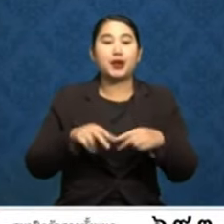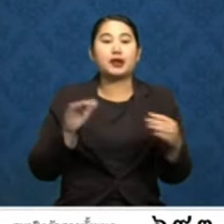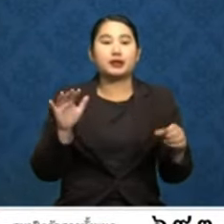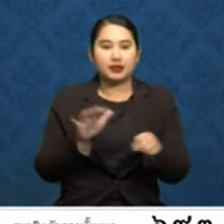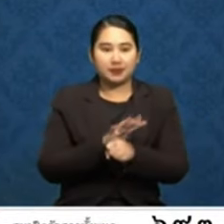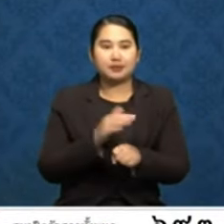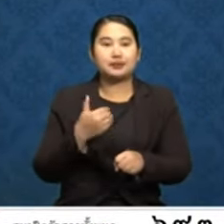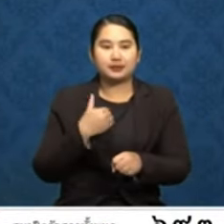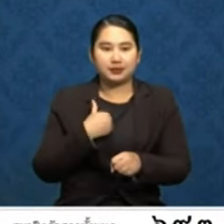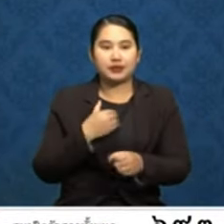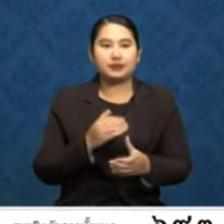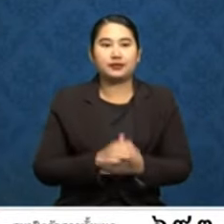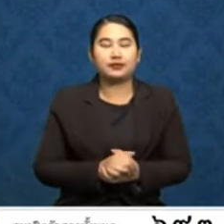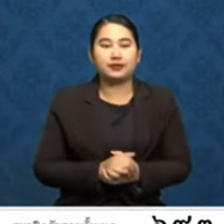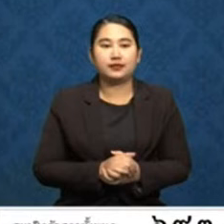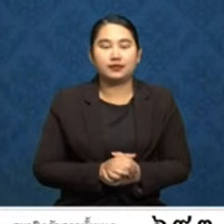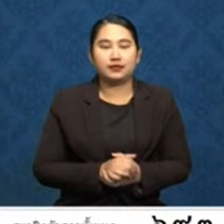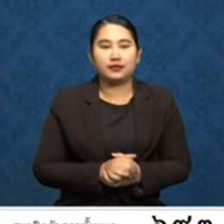ย